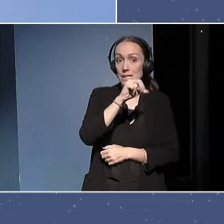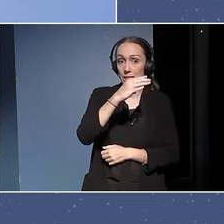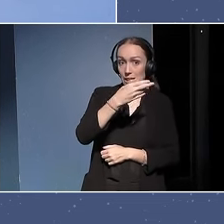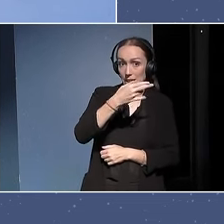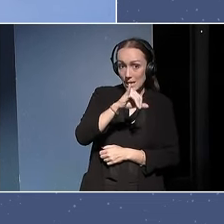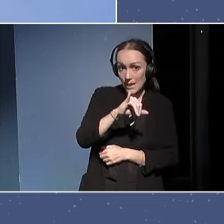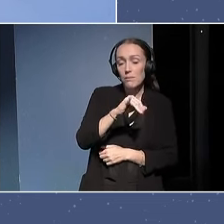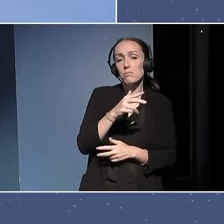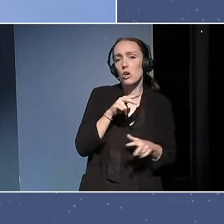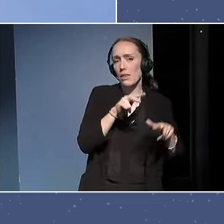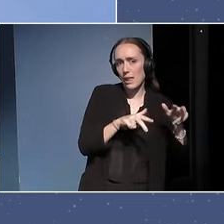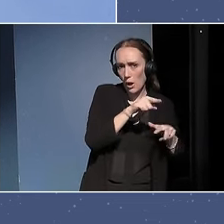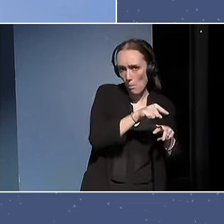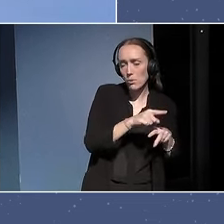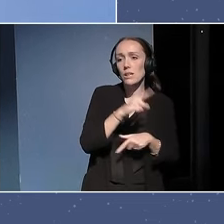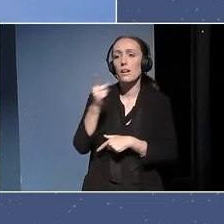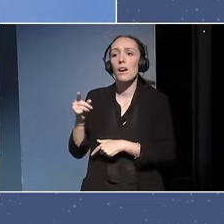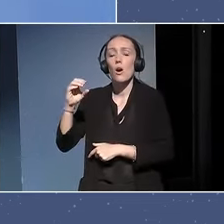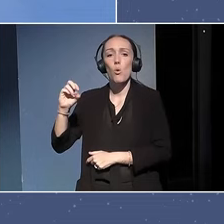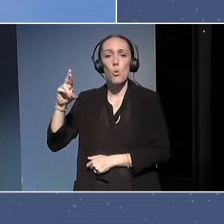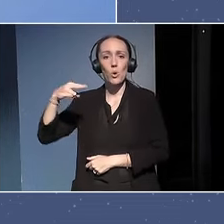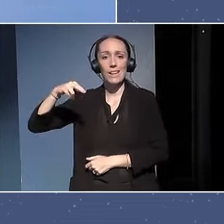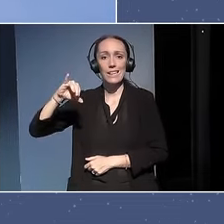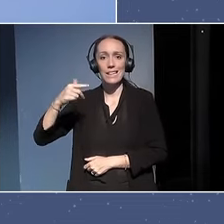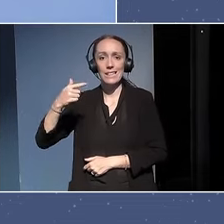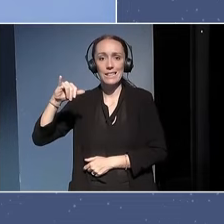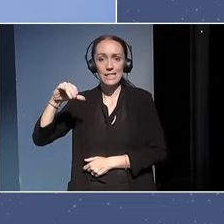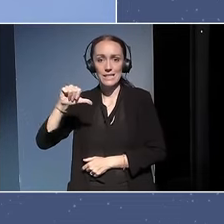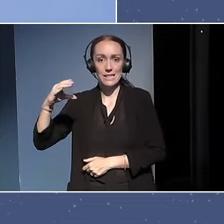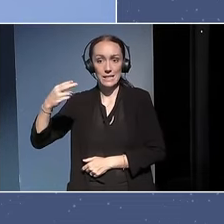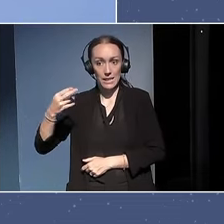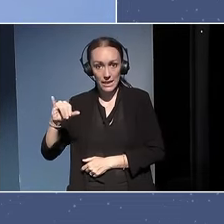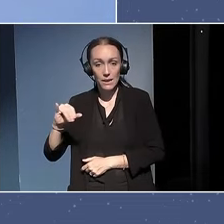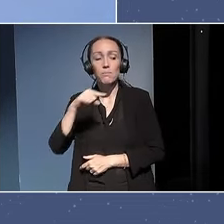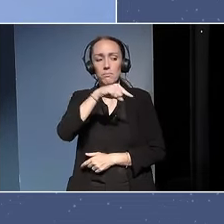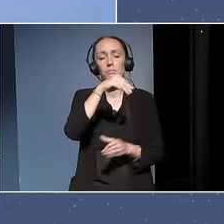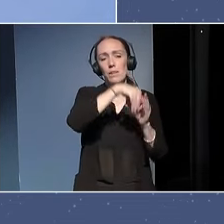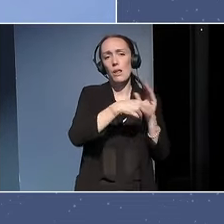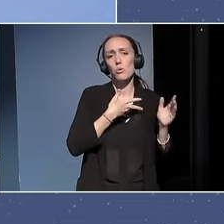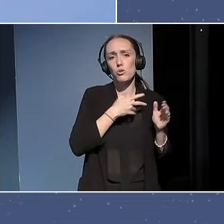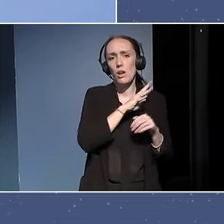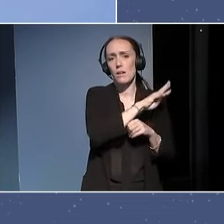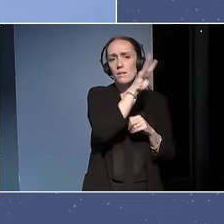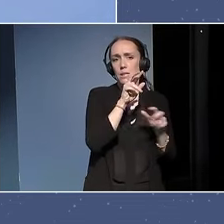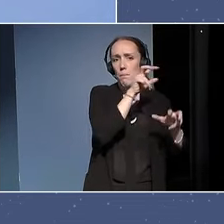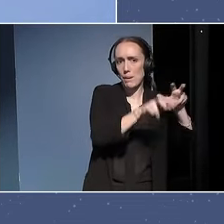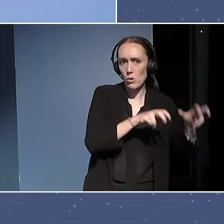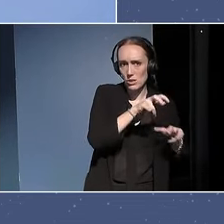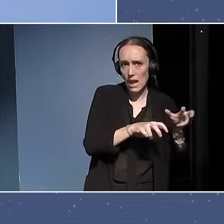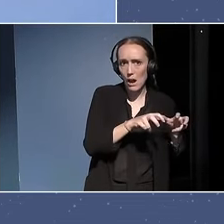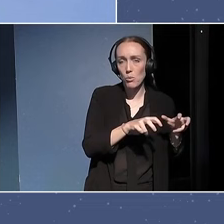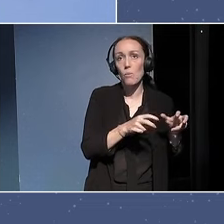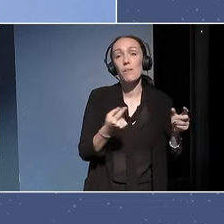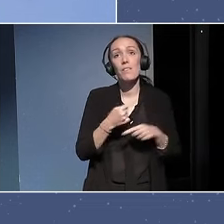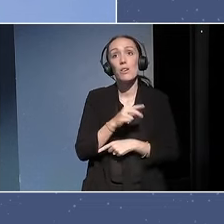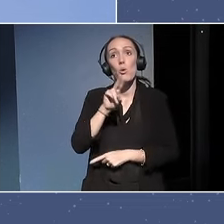teropodi che sono includono anche gli spinosauri spinosauro Esatto T ma eh l'uranio